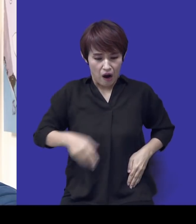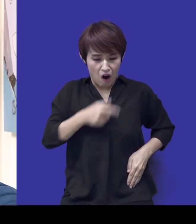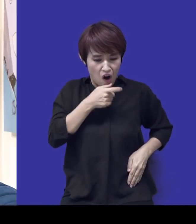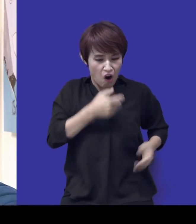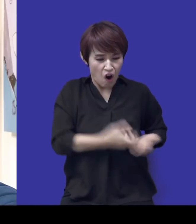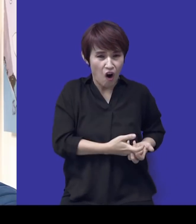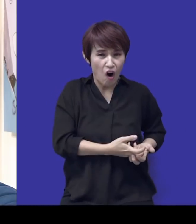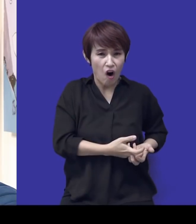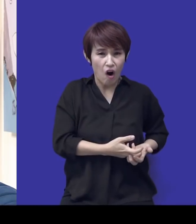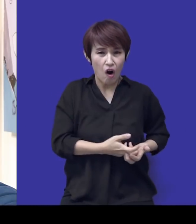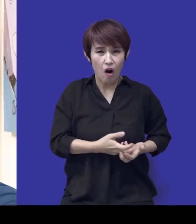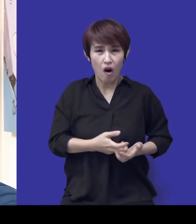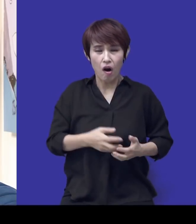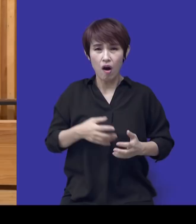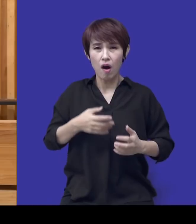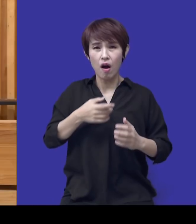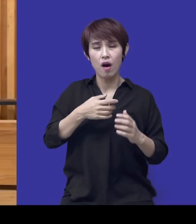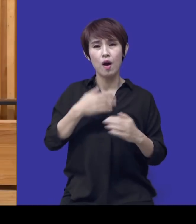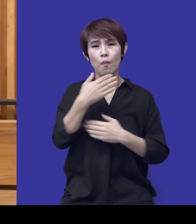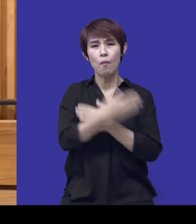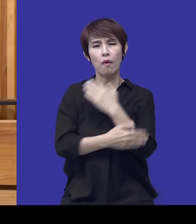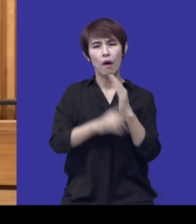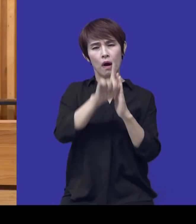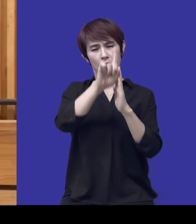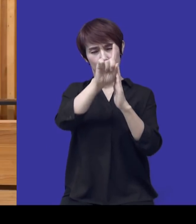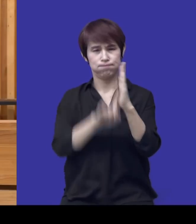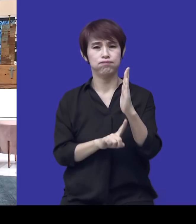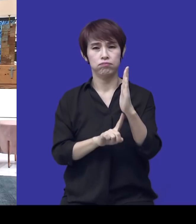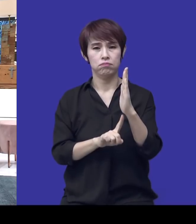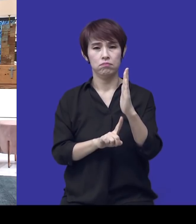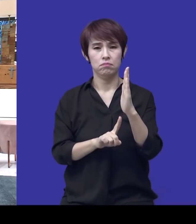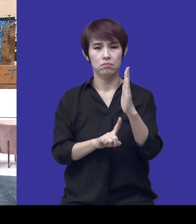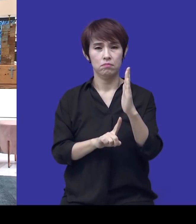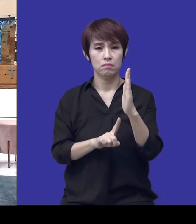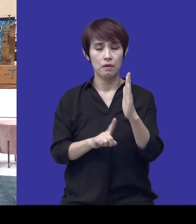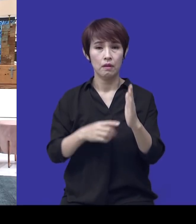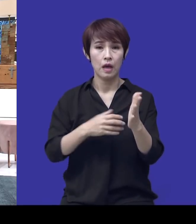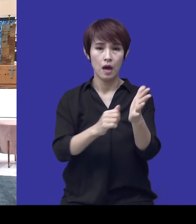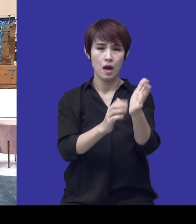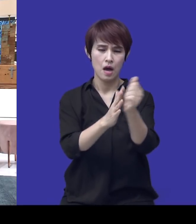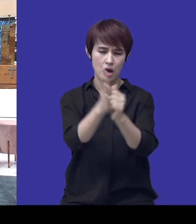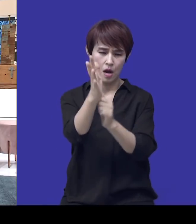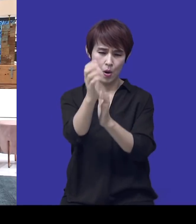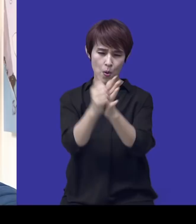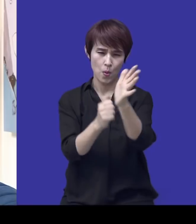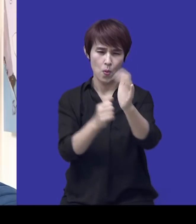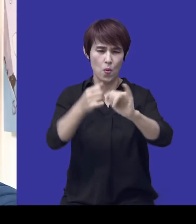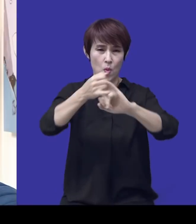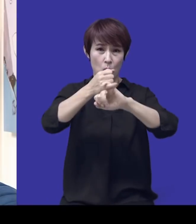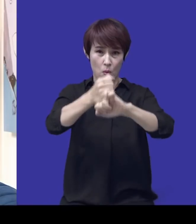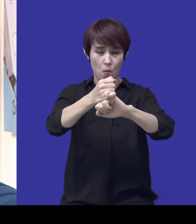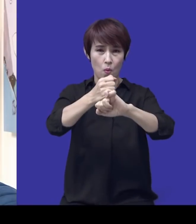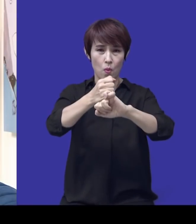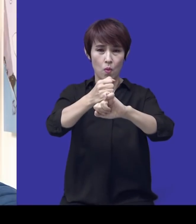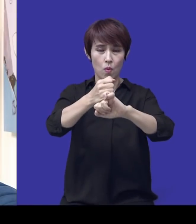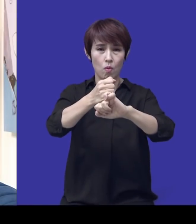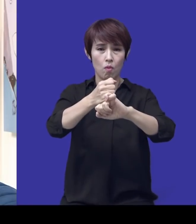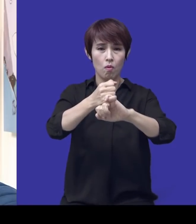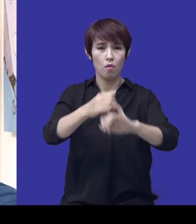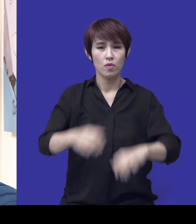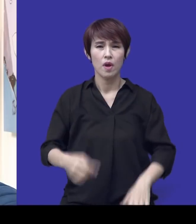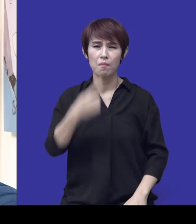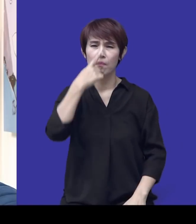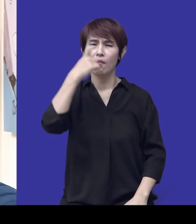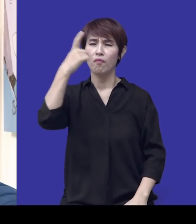이제 온몸이 다 체온이 다 빠져나가거든요. 그러다 보니까 전 장갑이 무조건 필수였는데 네. 패션에 민감한 시기에